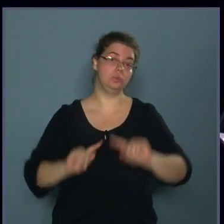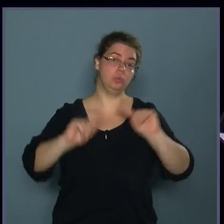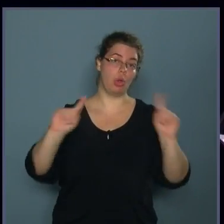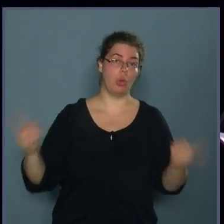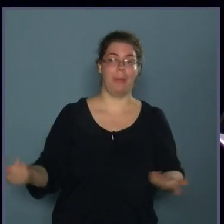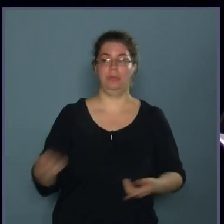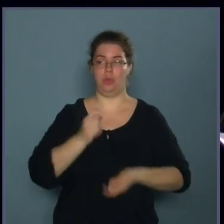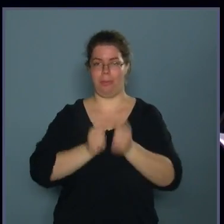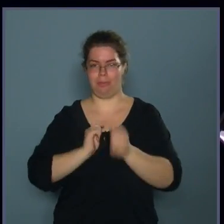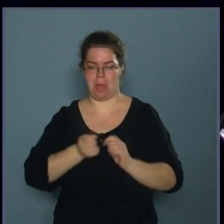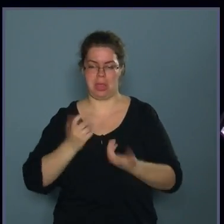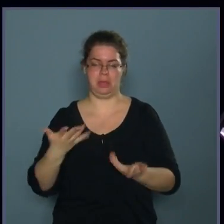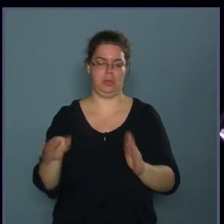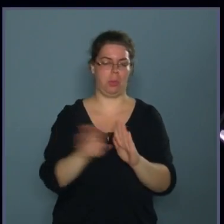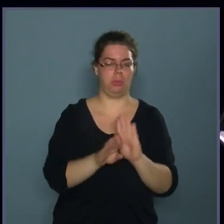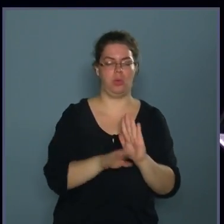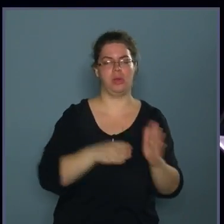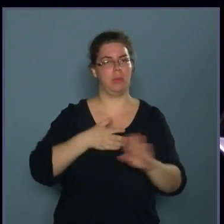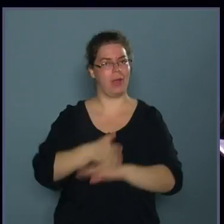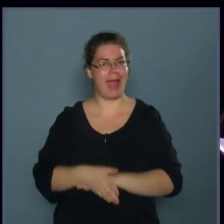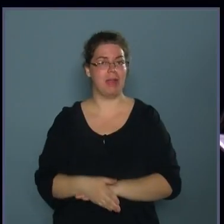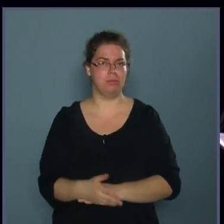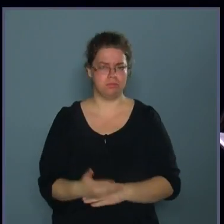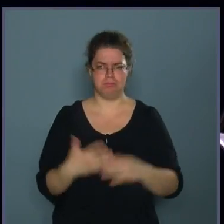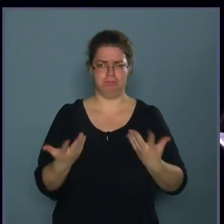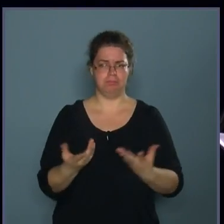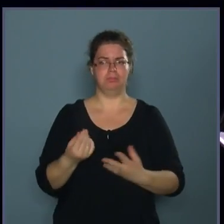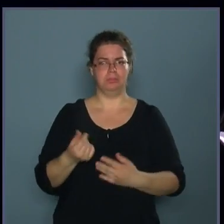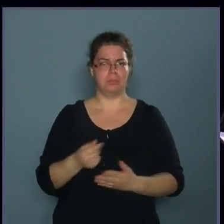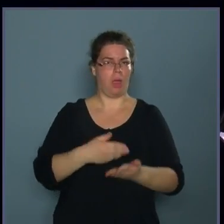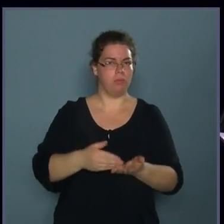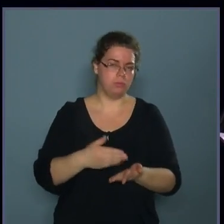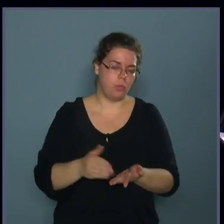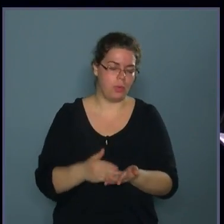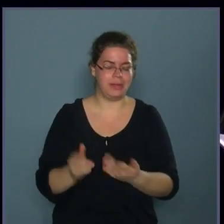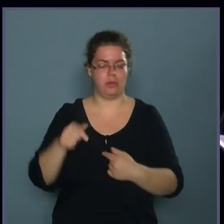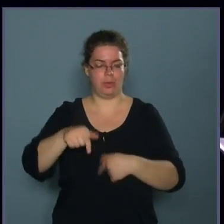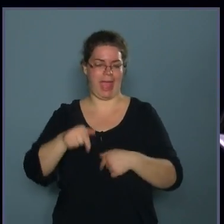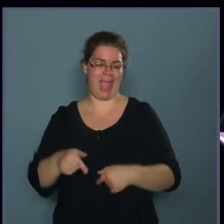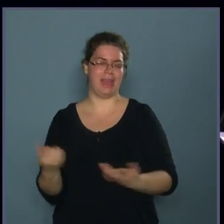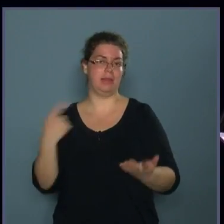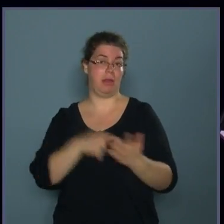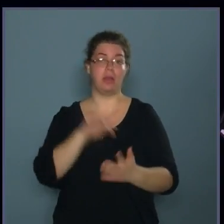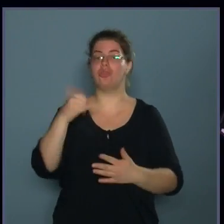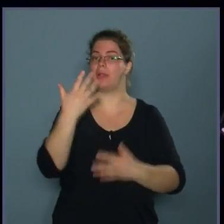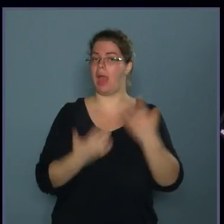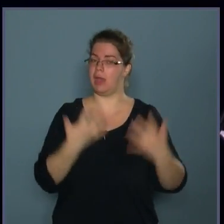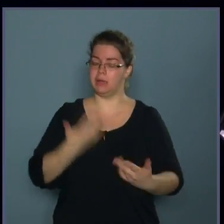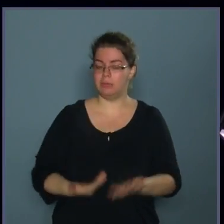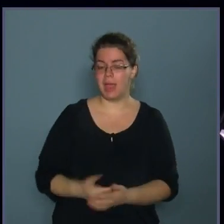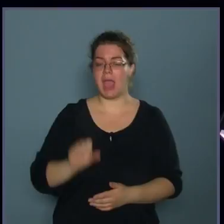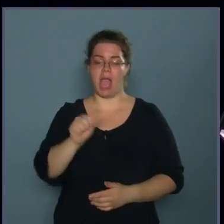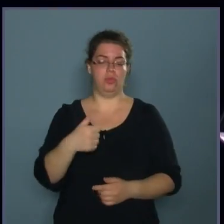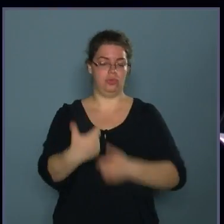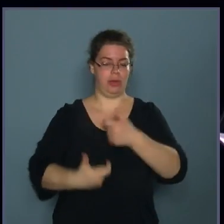Különféle pályázataink, programjaink által jelentős összegeket fordítottunk erre a célra, és az eredmény